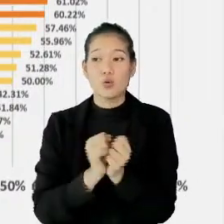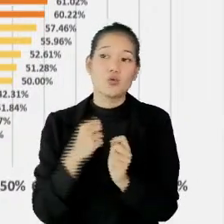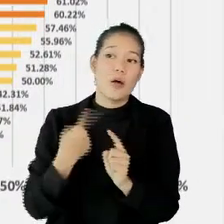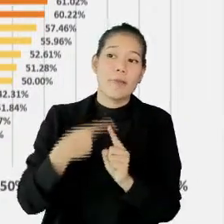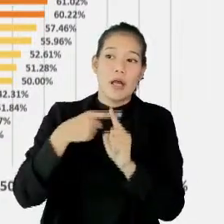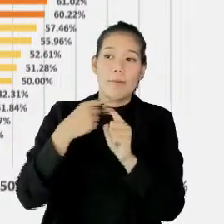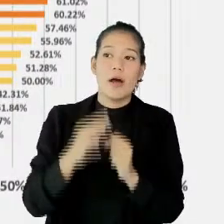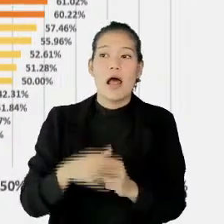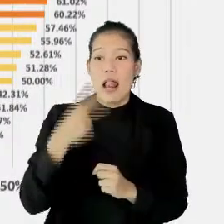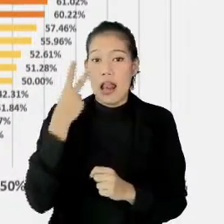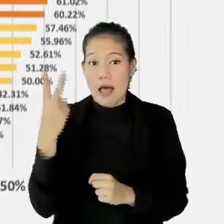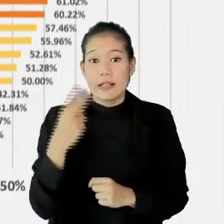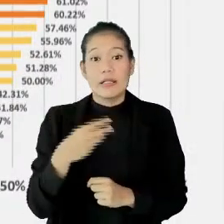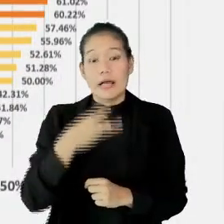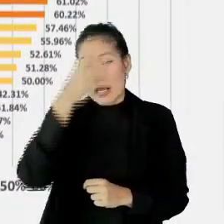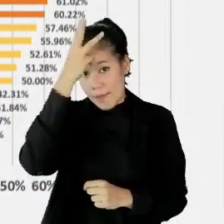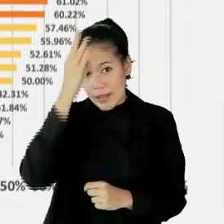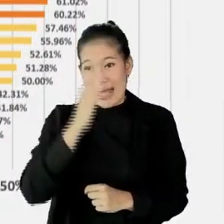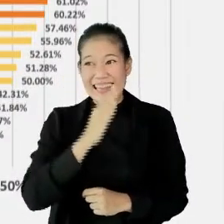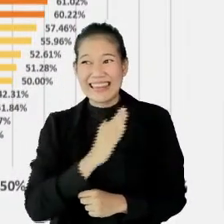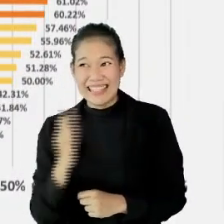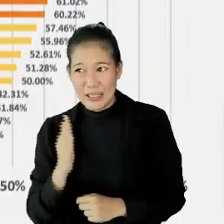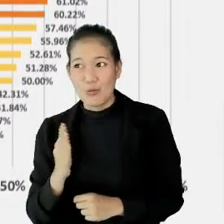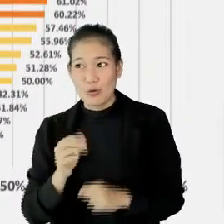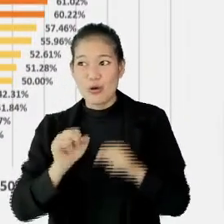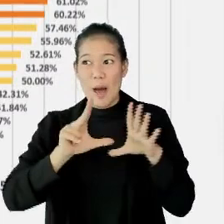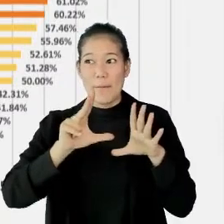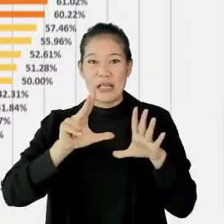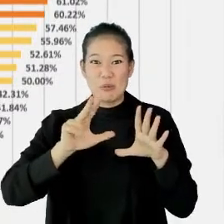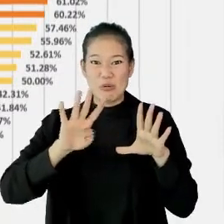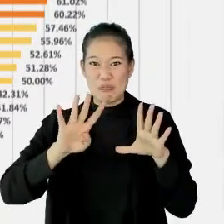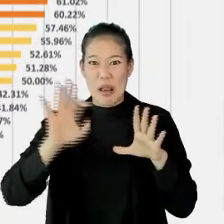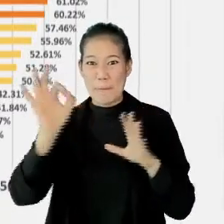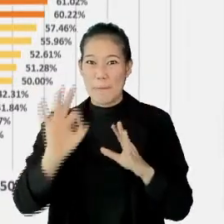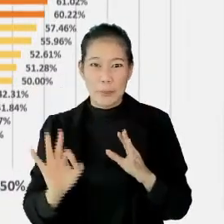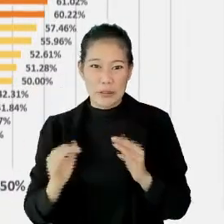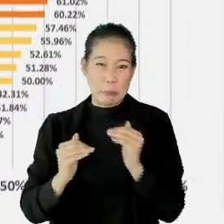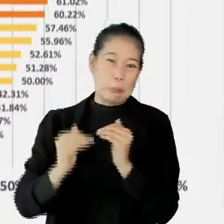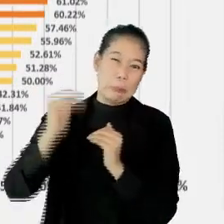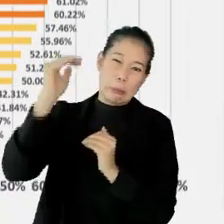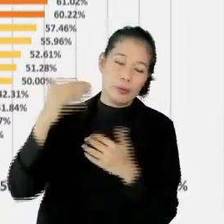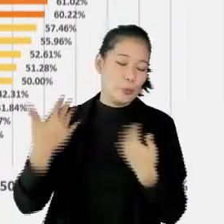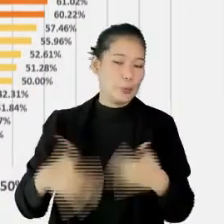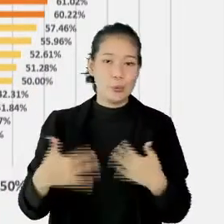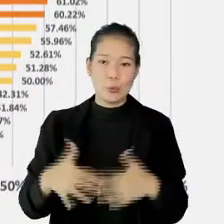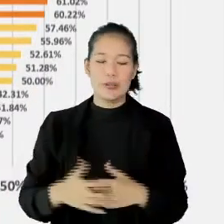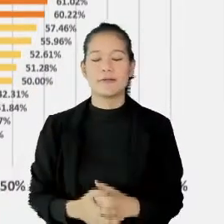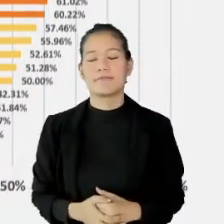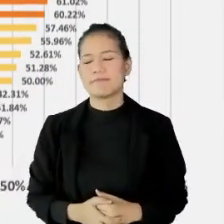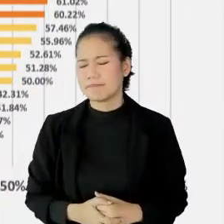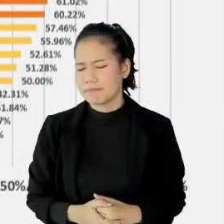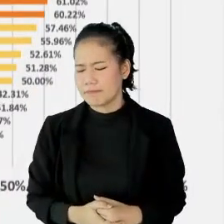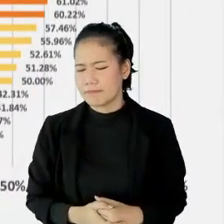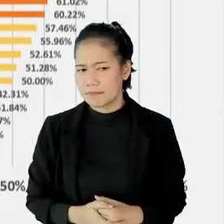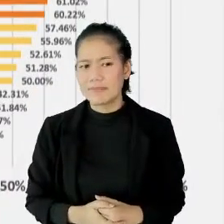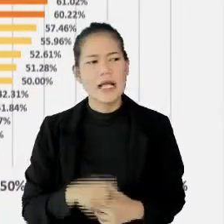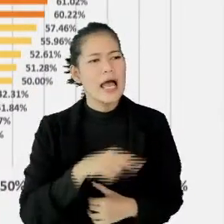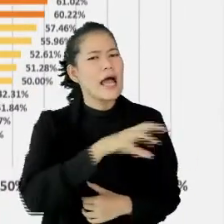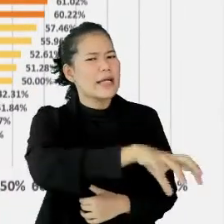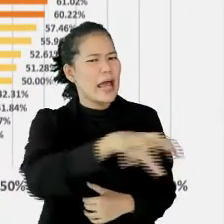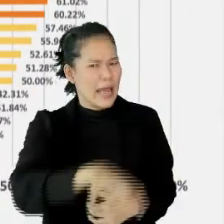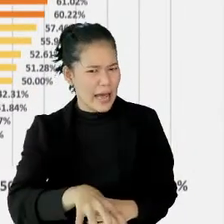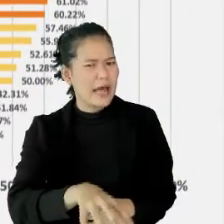di 89% Dr. Lula. Jadi memang cukup tinggi sekali gitu untuk harus bisa menekan. Jadi tiap daerah nih ceritanya